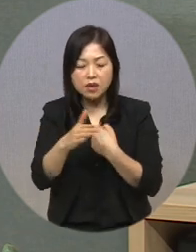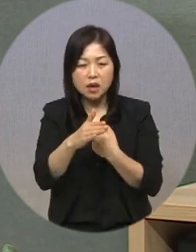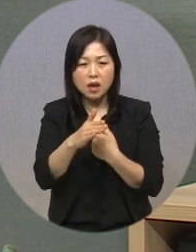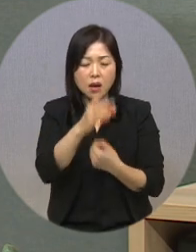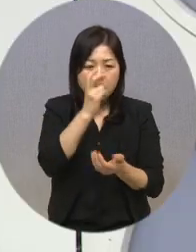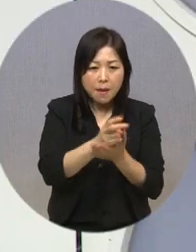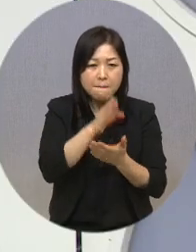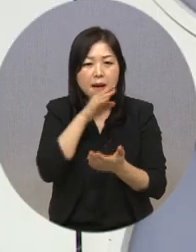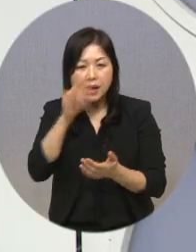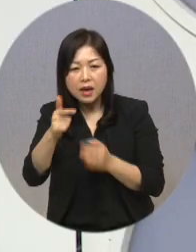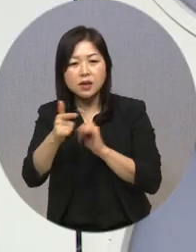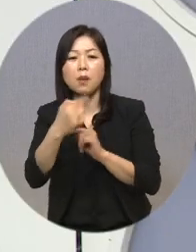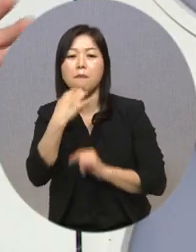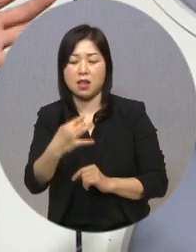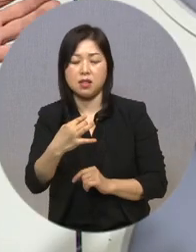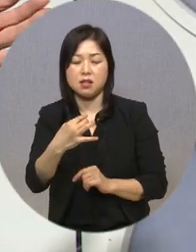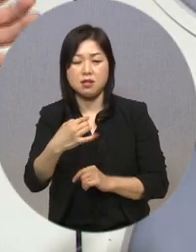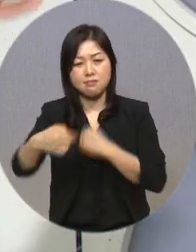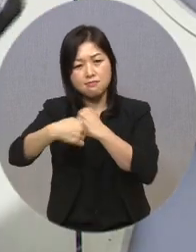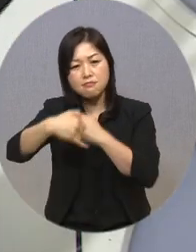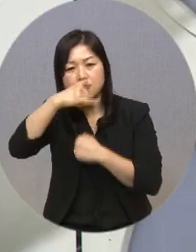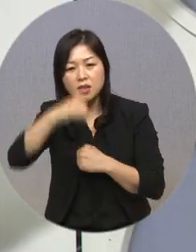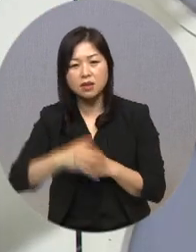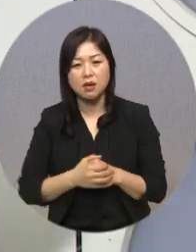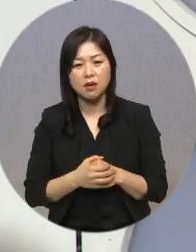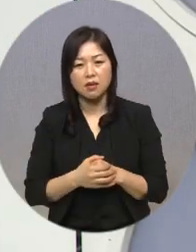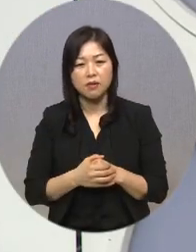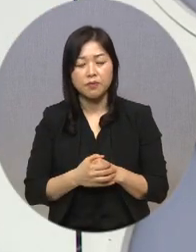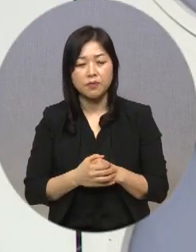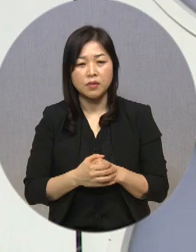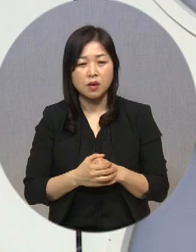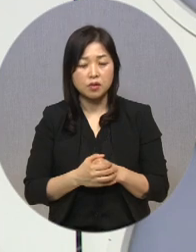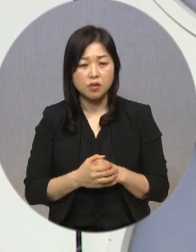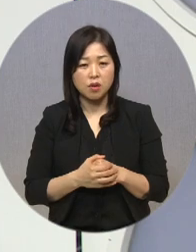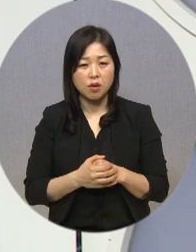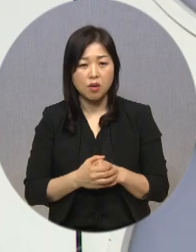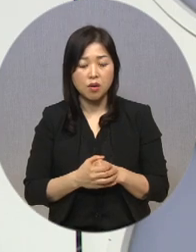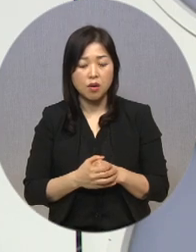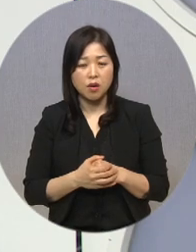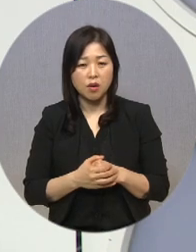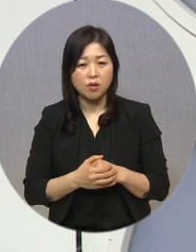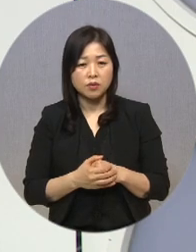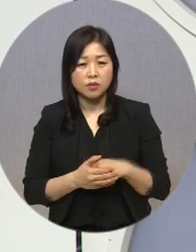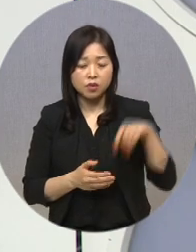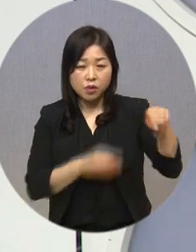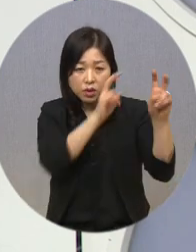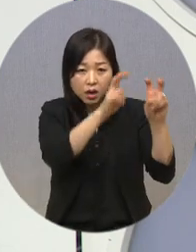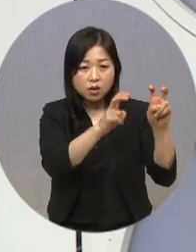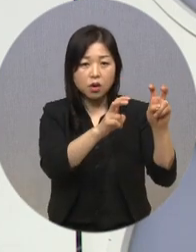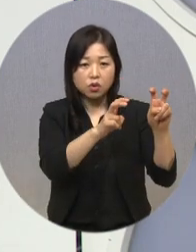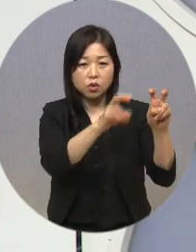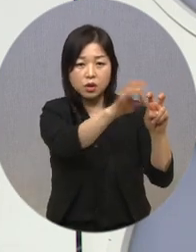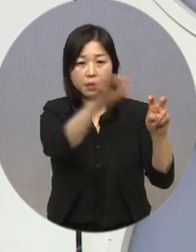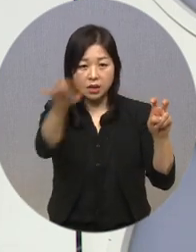아니죠. 왜 본점에서 돈을 받아갖고 그걸 세탁을 해서